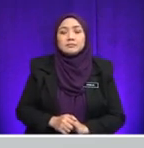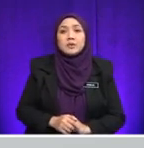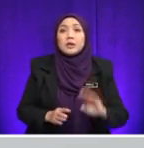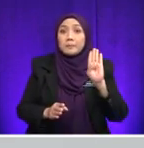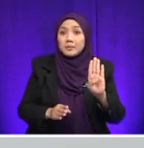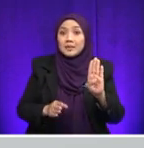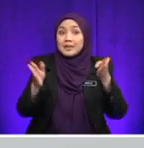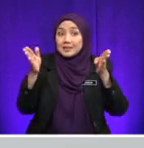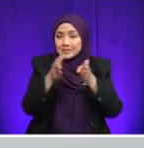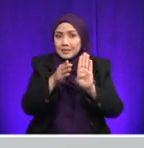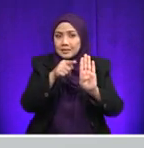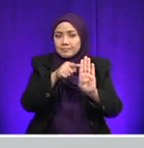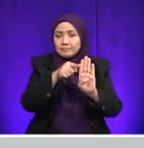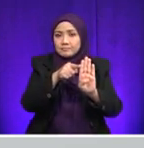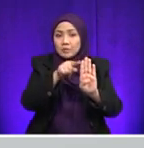kecil